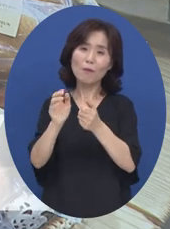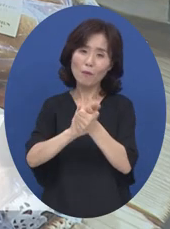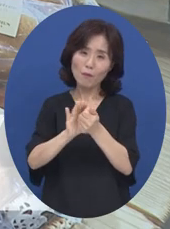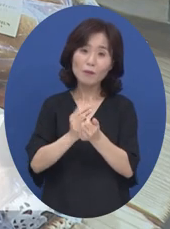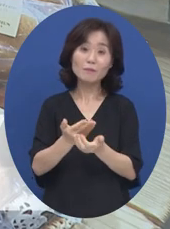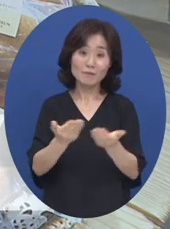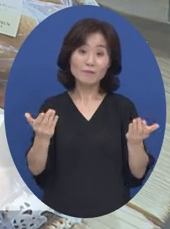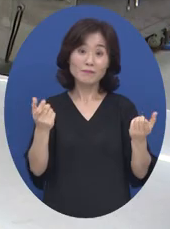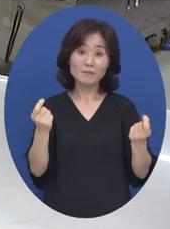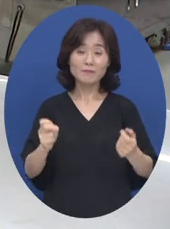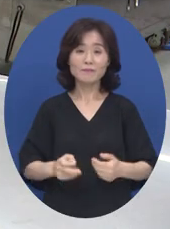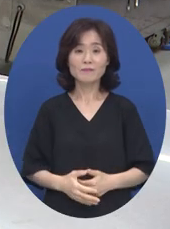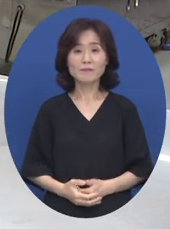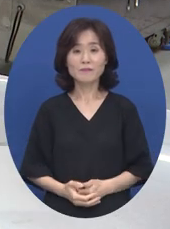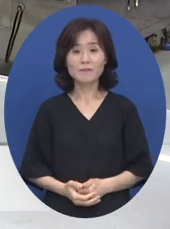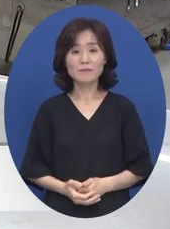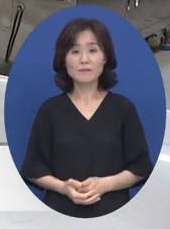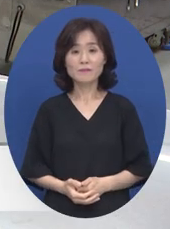취재했습니다.